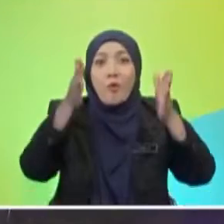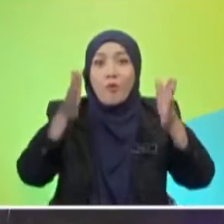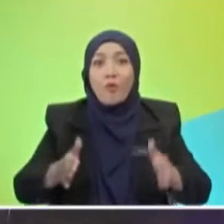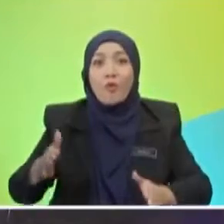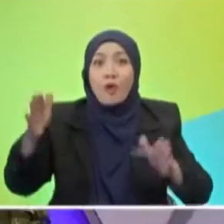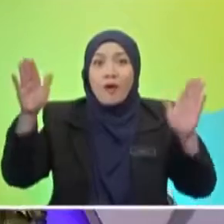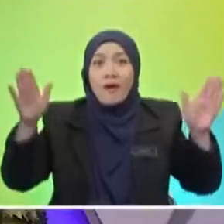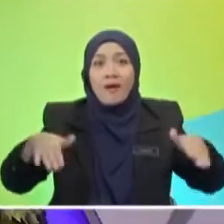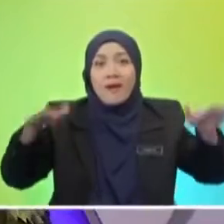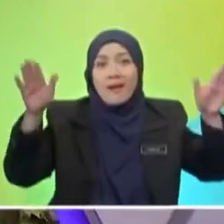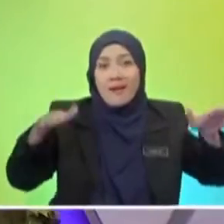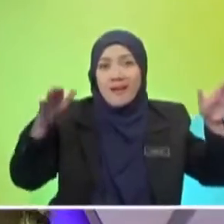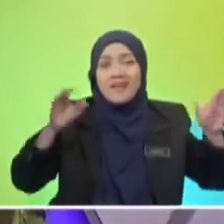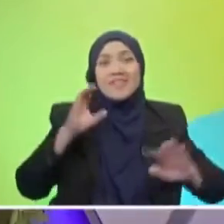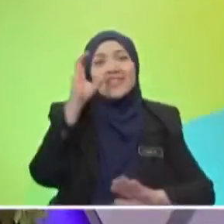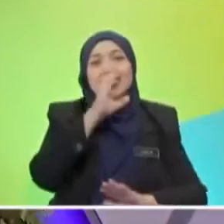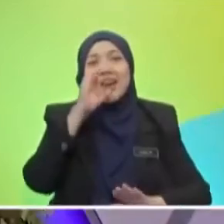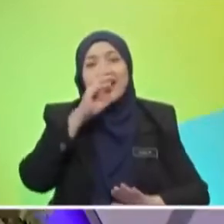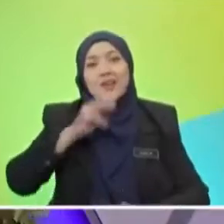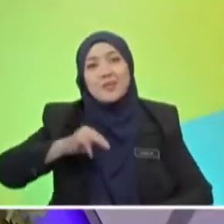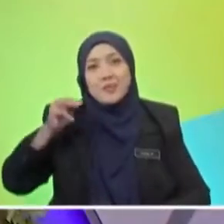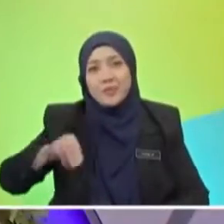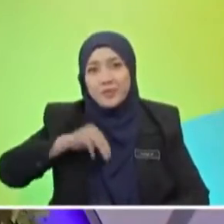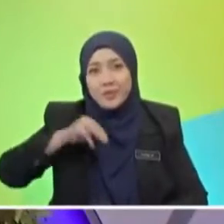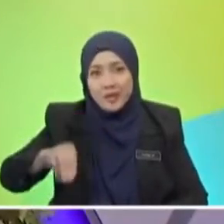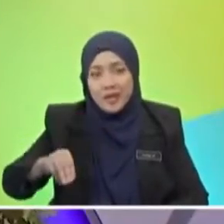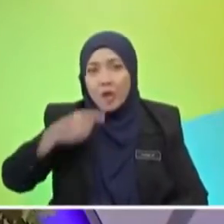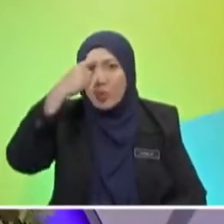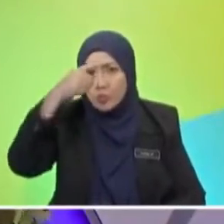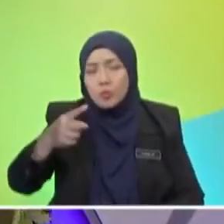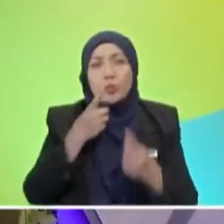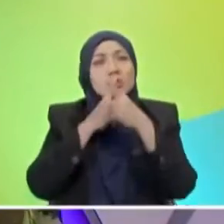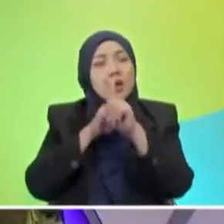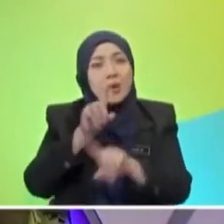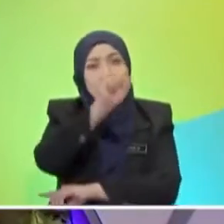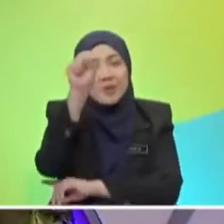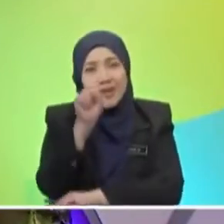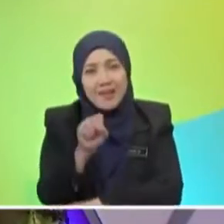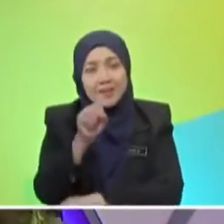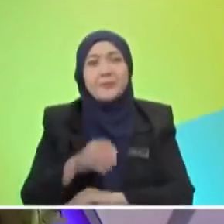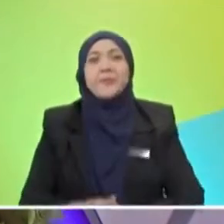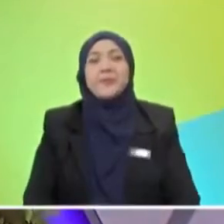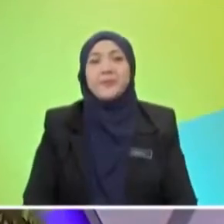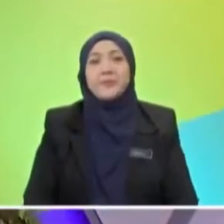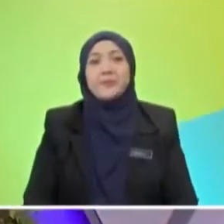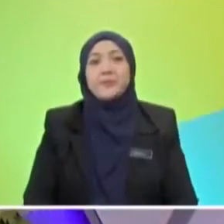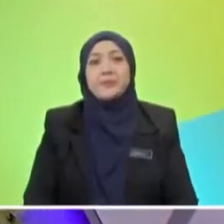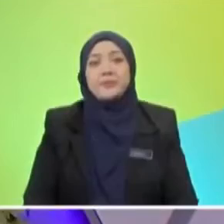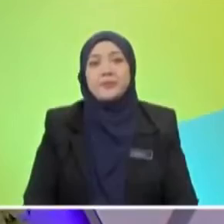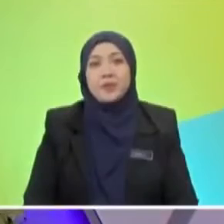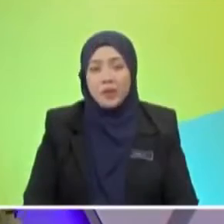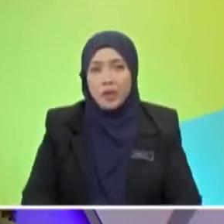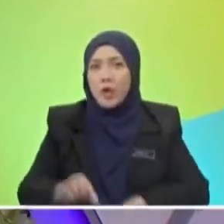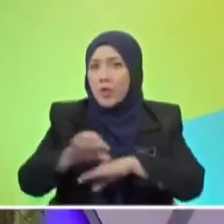Orang terbang mencari murid-murid kita pada hari ini untuk menjawab soalan bercapah. Baiklah. Menggunakan teknik potong